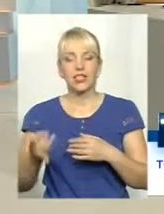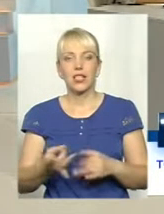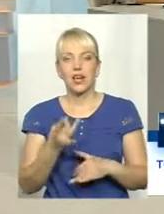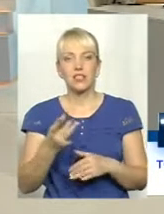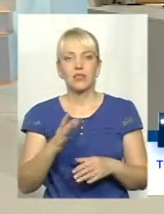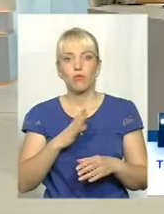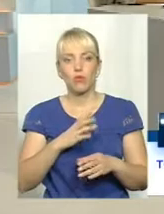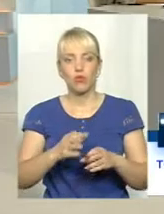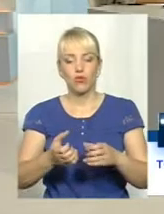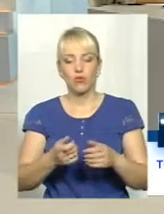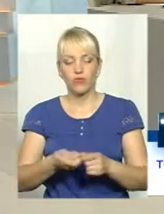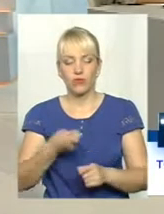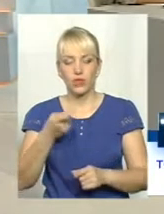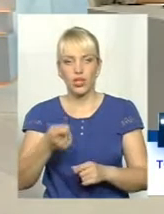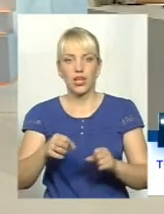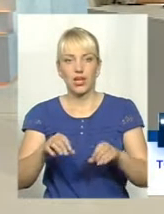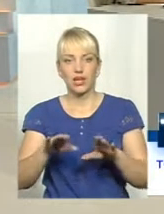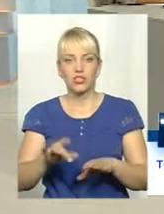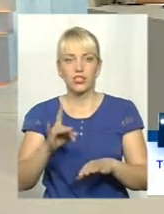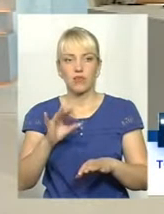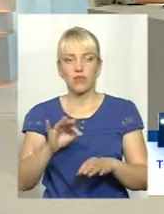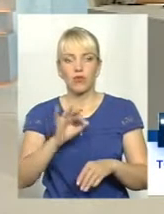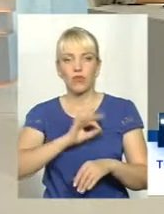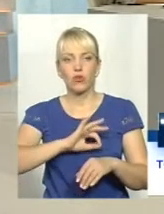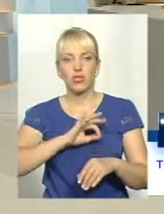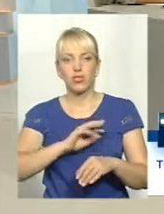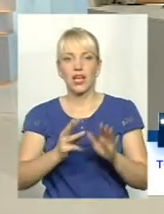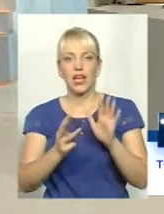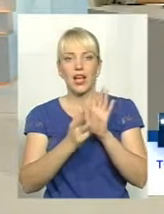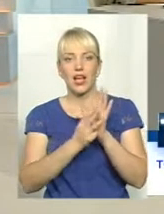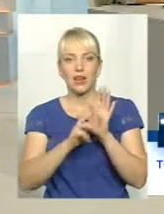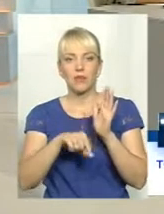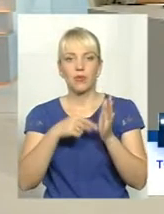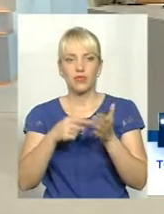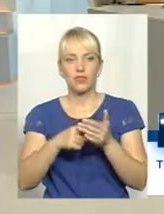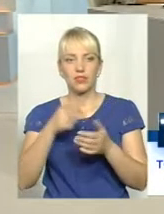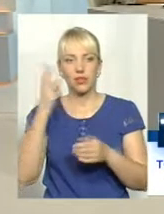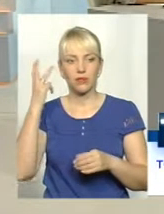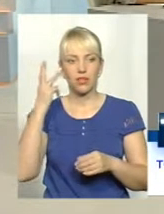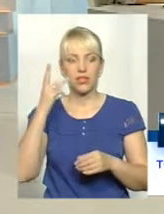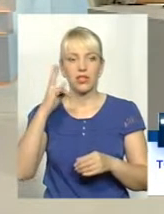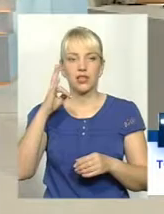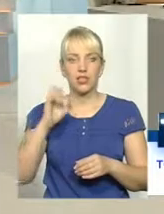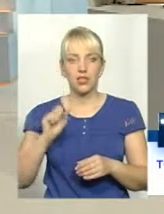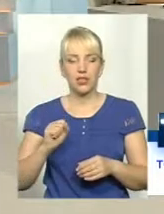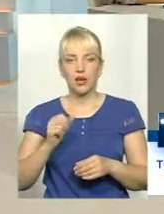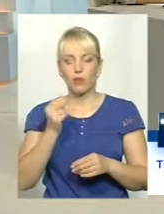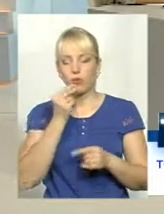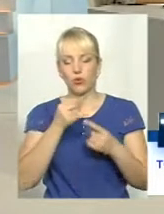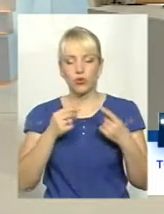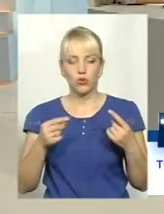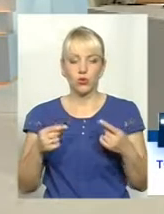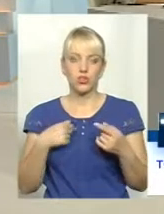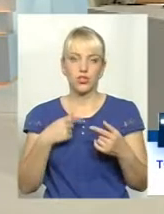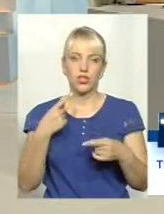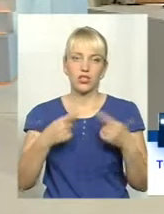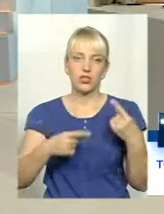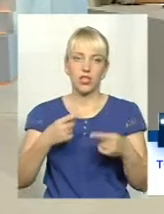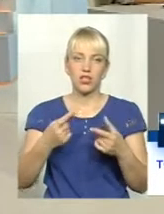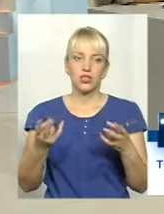Я думаю, що зацікавлені. Наприклад, з мого особистого досвіду на сесію міської ради міста Хмельницького